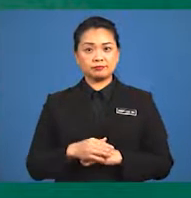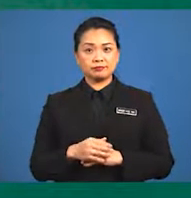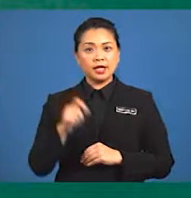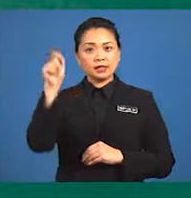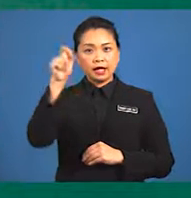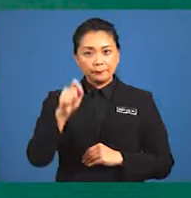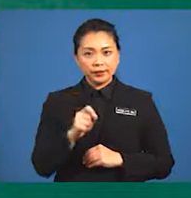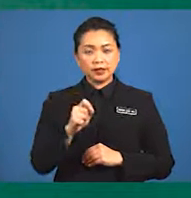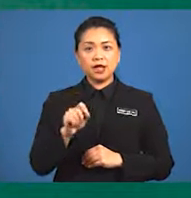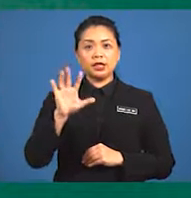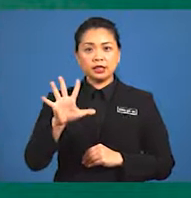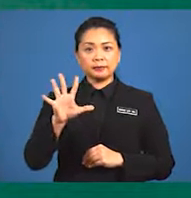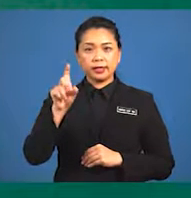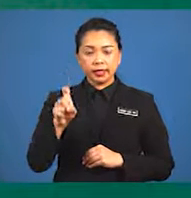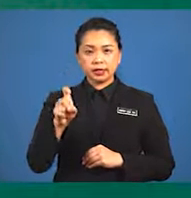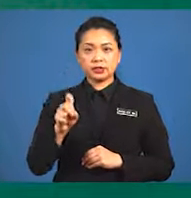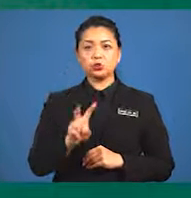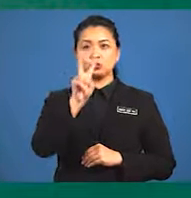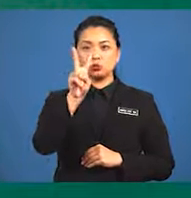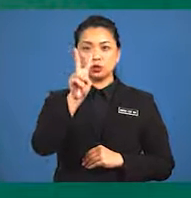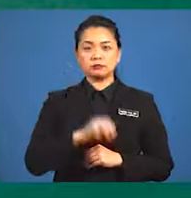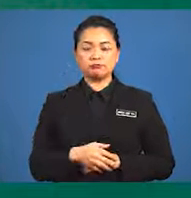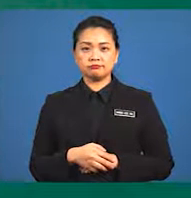Kamirkan 5X kuasa 2.